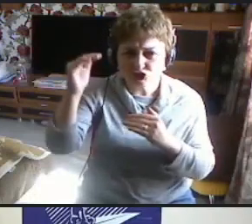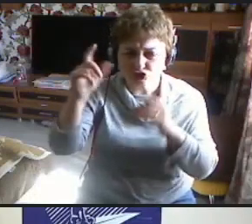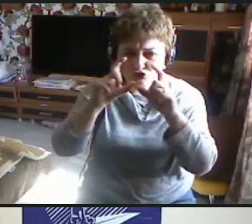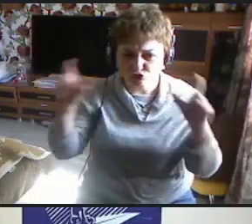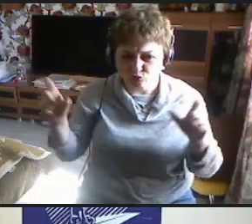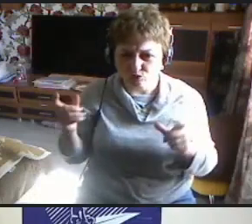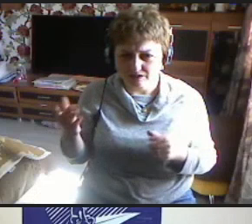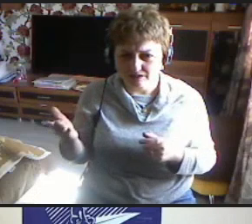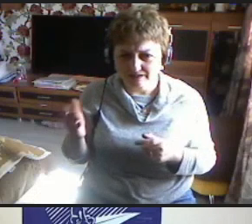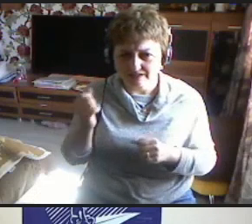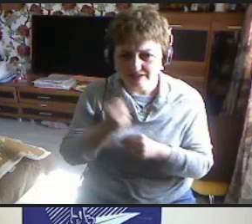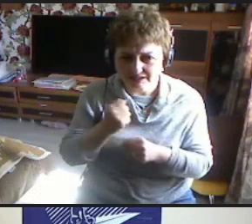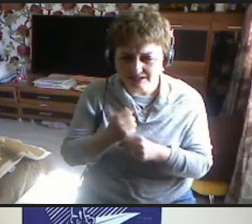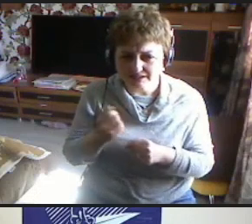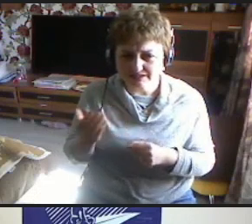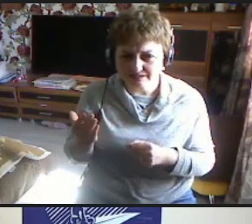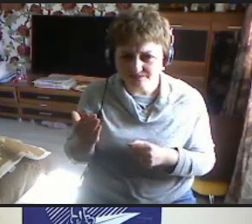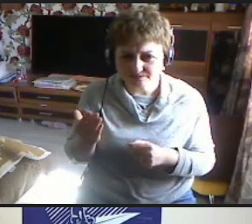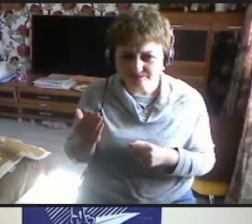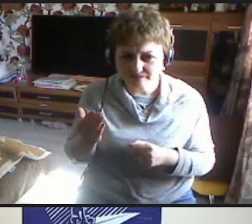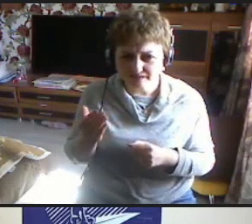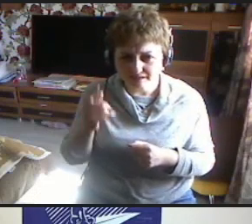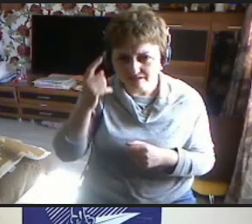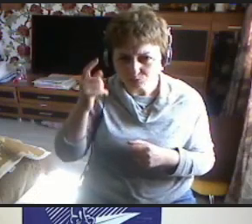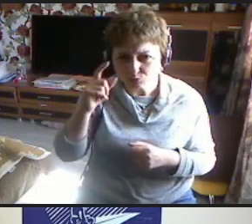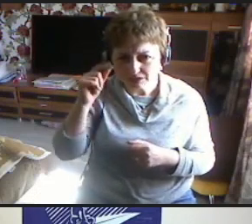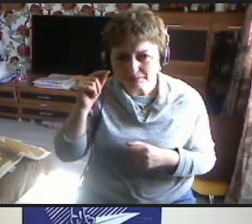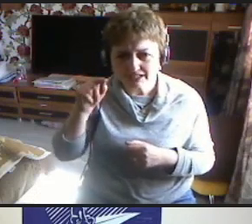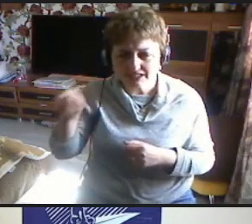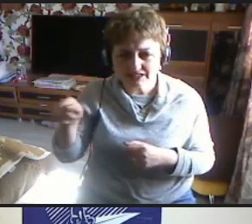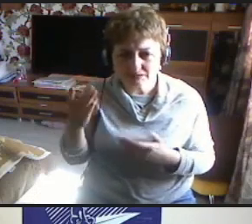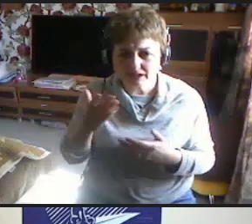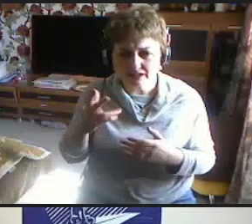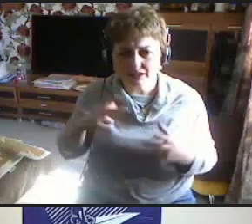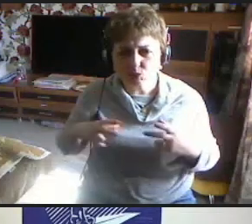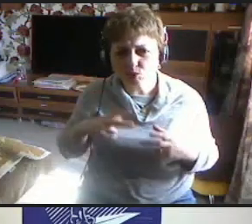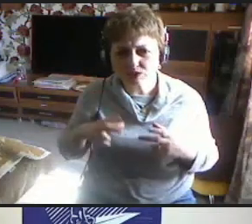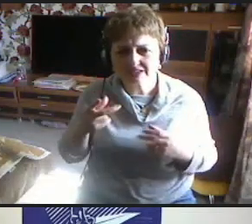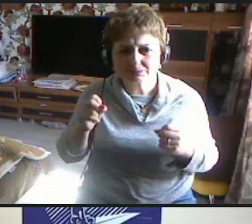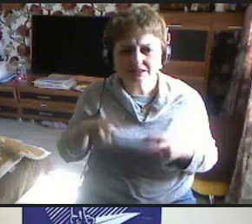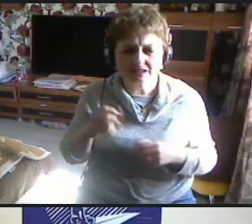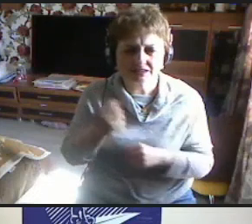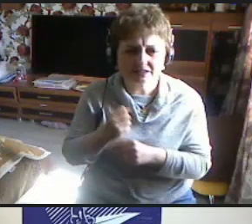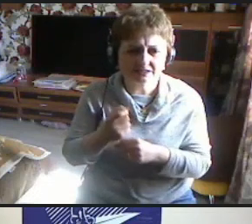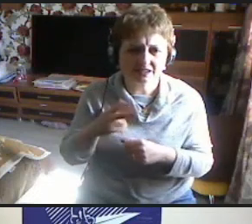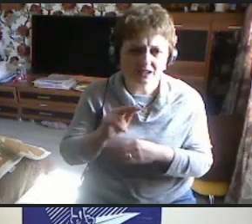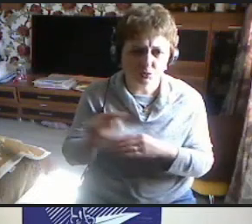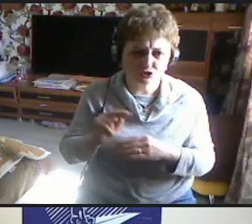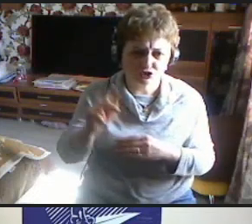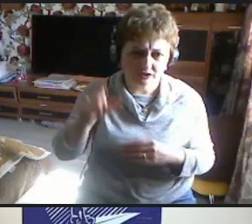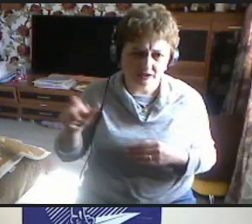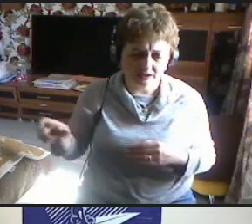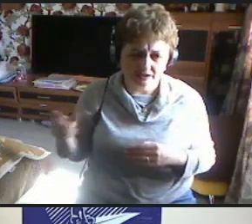сделайте, намекните им, что хорошо бы сделать курсы какие-нибудь там для учителей и так далее, и так далее. Еще один такой